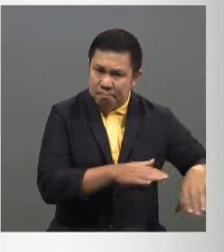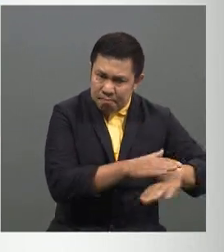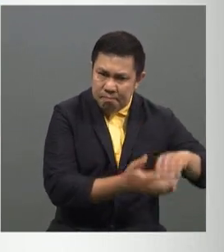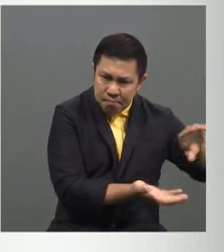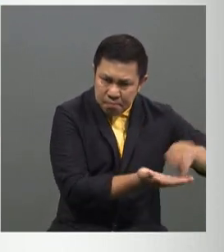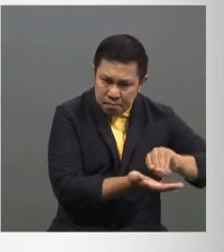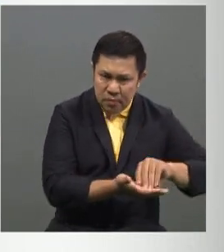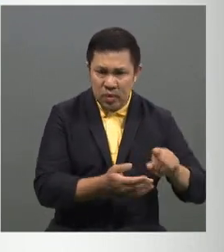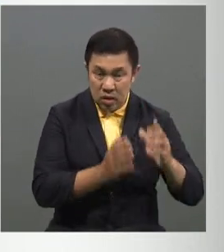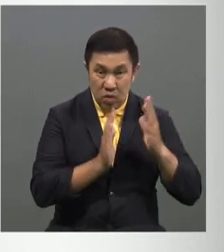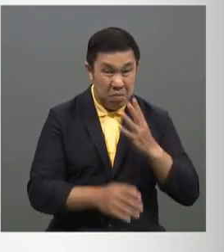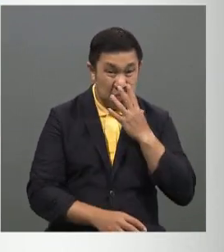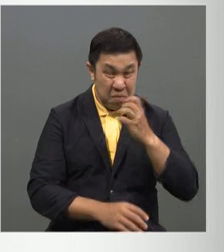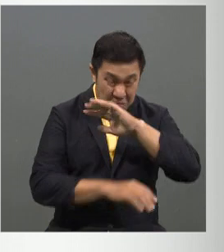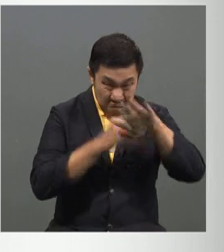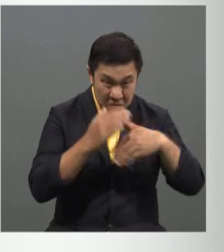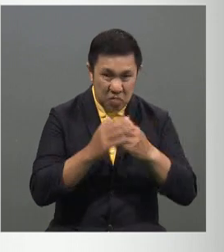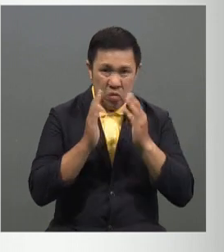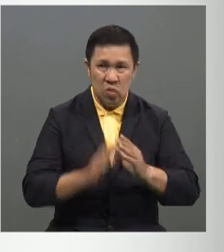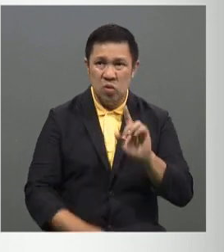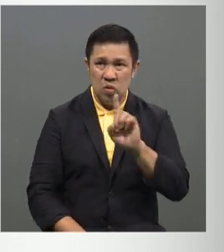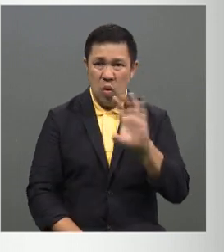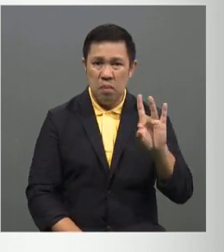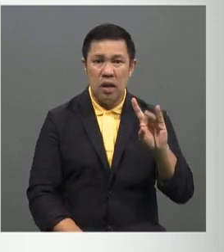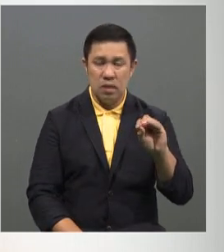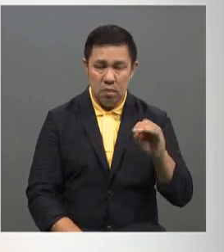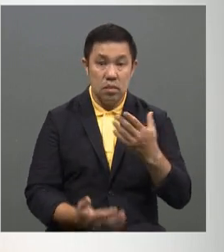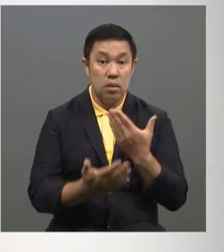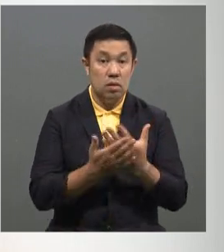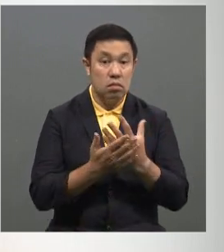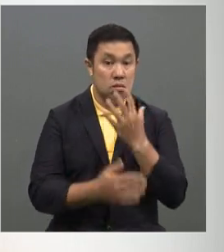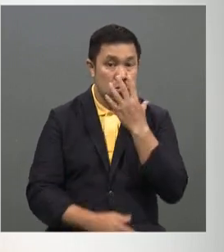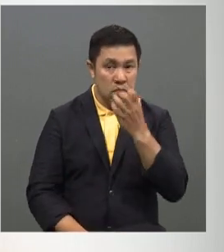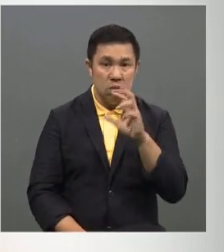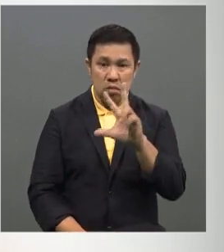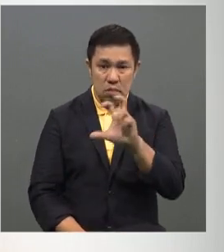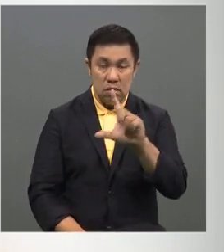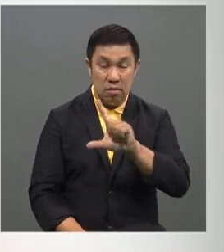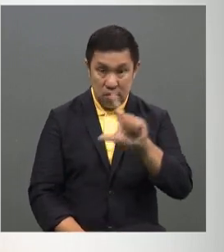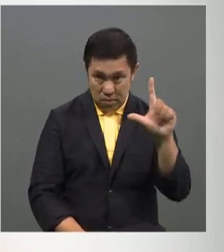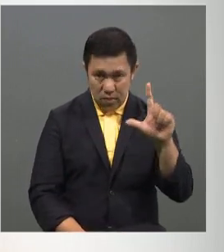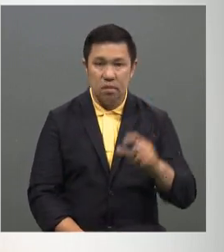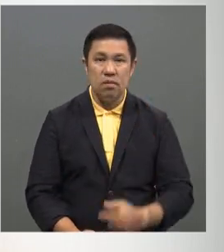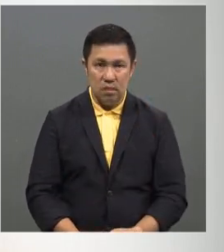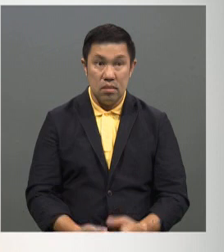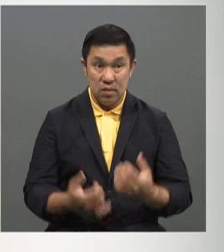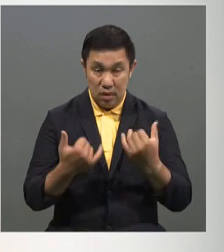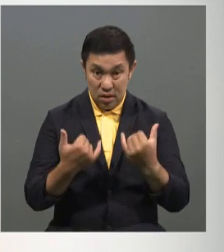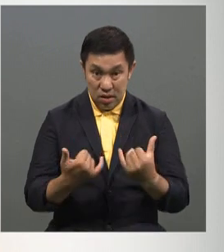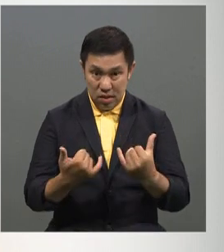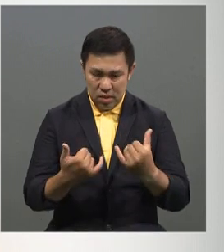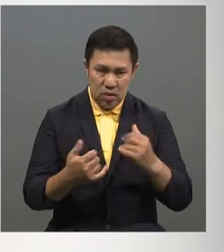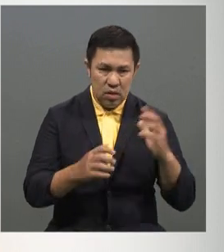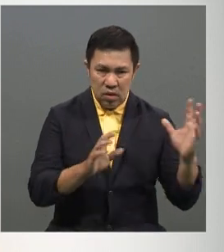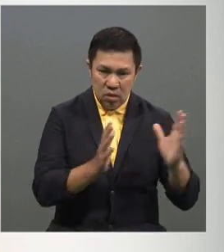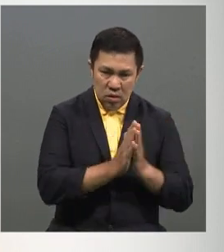านซึ่งมีผู้เสียหายรวมกันกว่า180คนครับและมูลค่าความเสียหายกว่า300ล้านบาทวันนี้เลยมีการรวมตัวกันมาร้อง